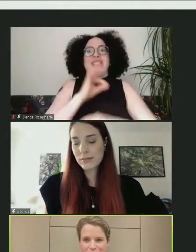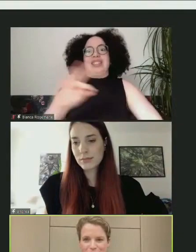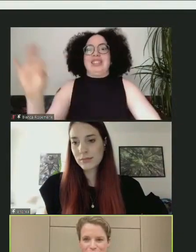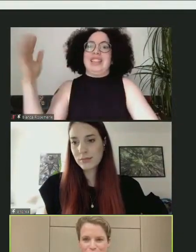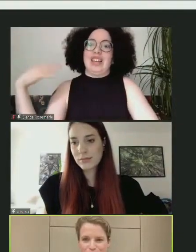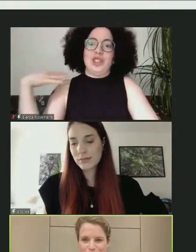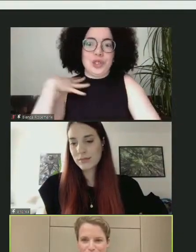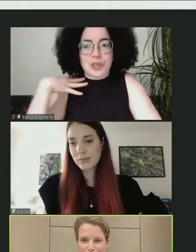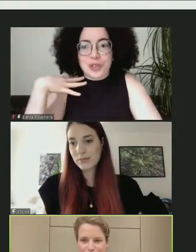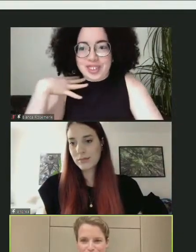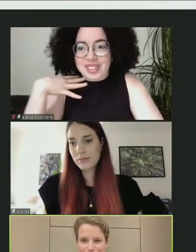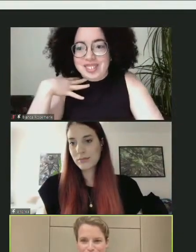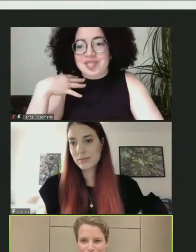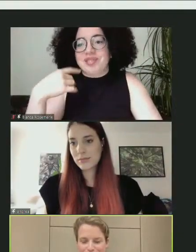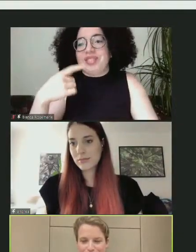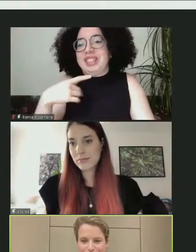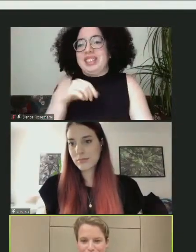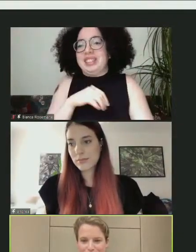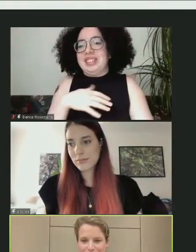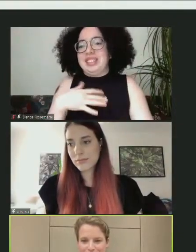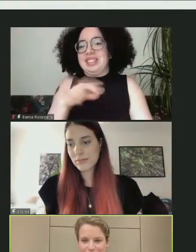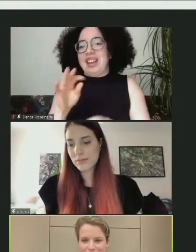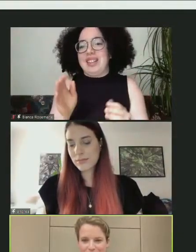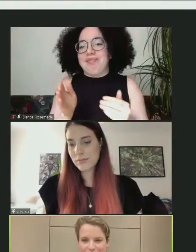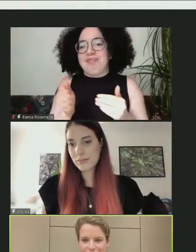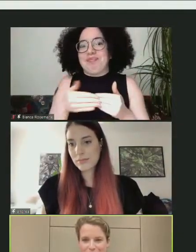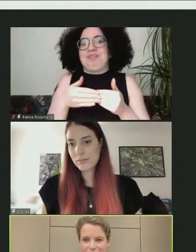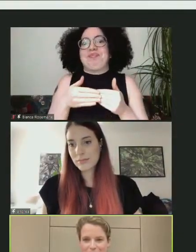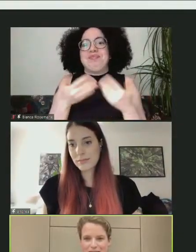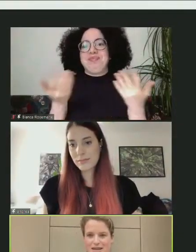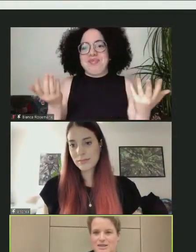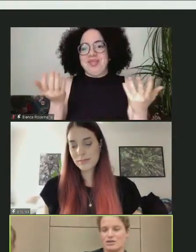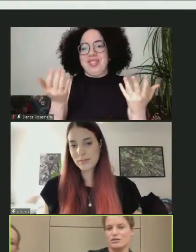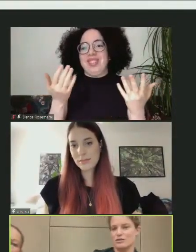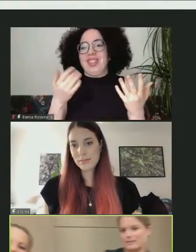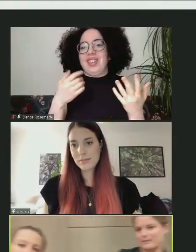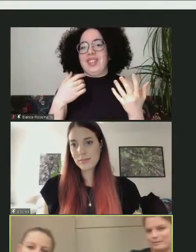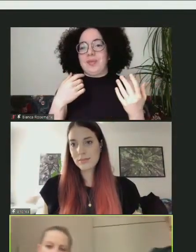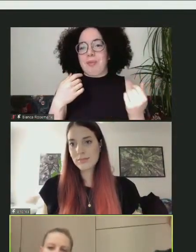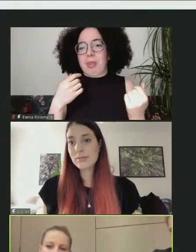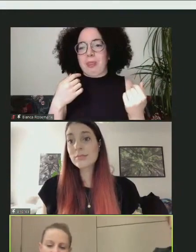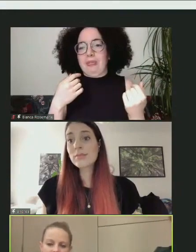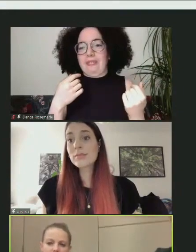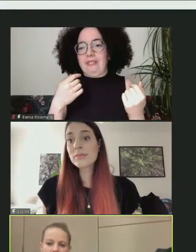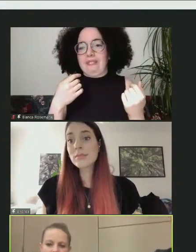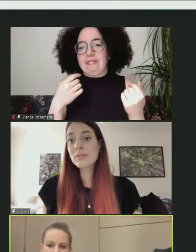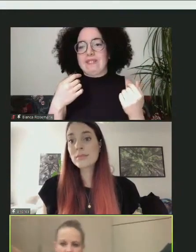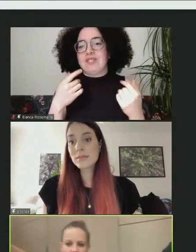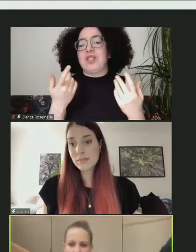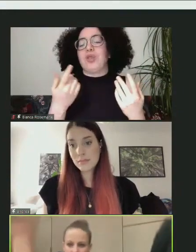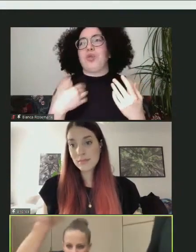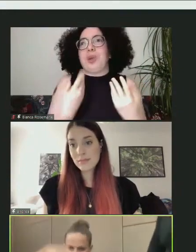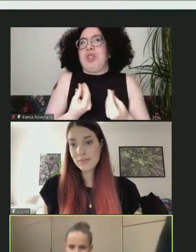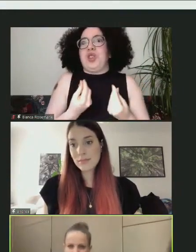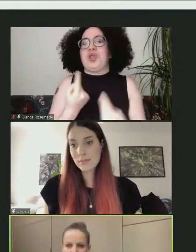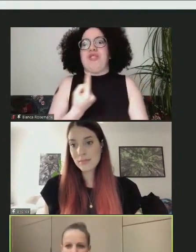Naja, also für mich war das mal eigentlich ein Schock. Ich war früher sehr schüchtern